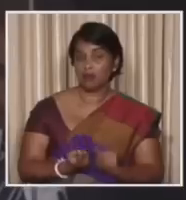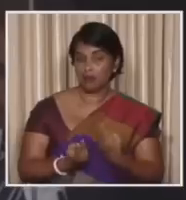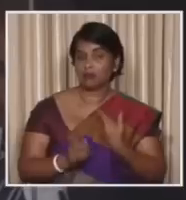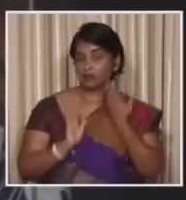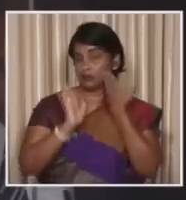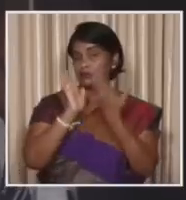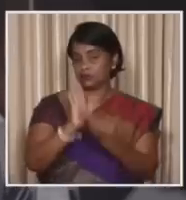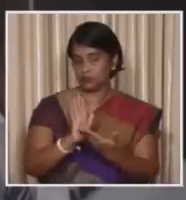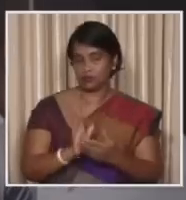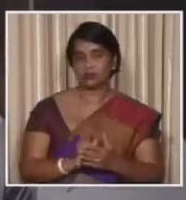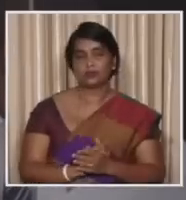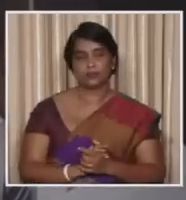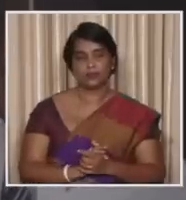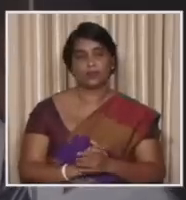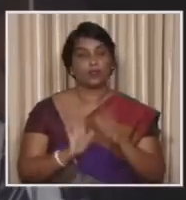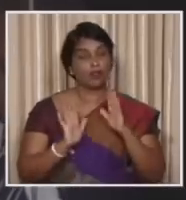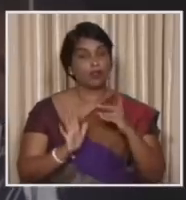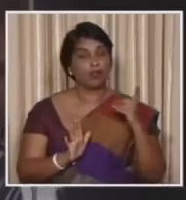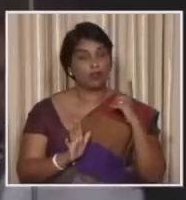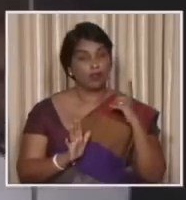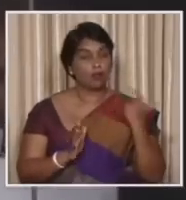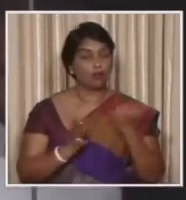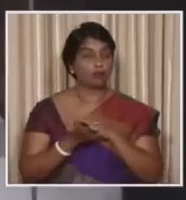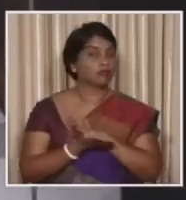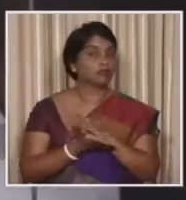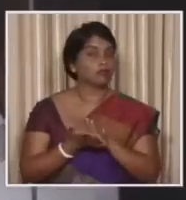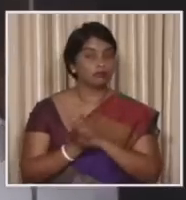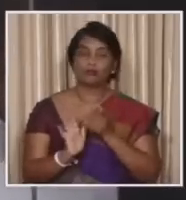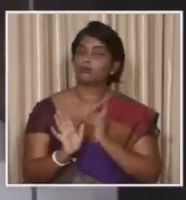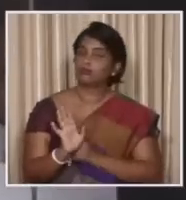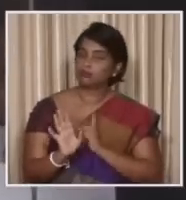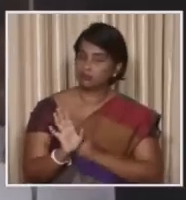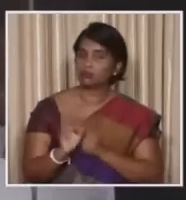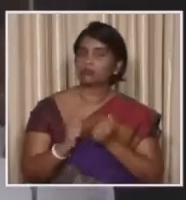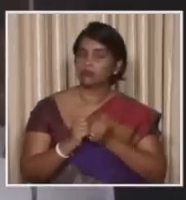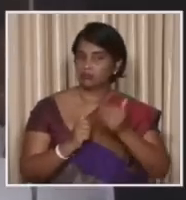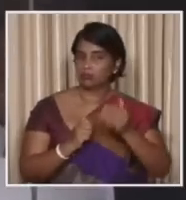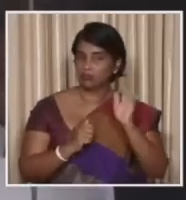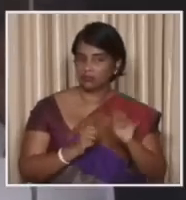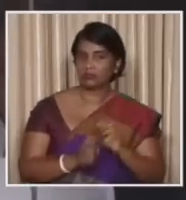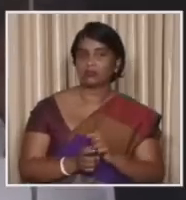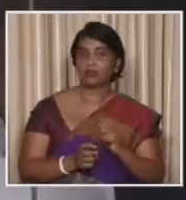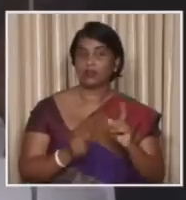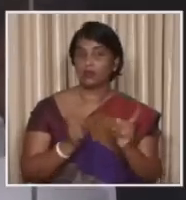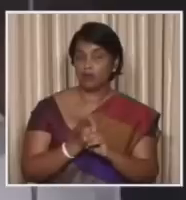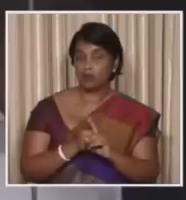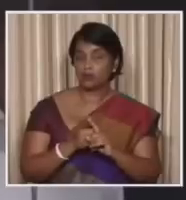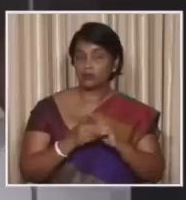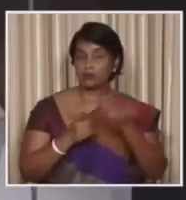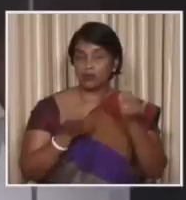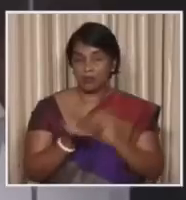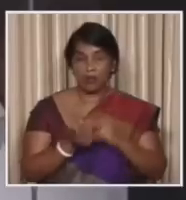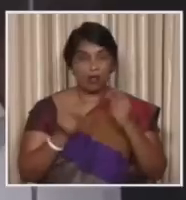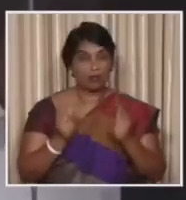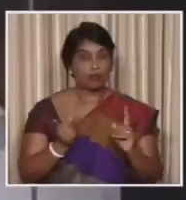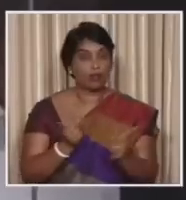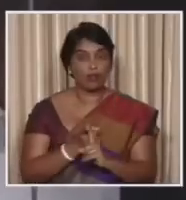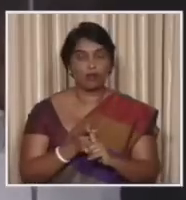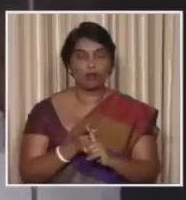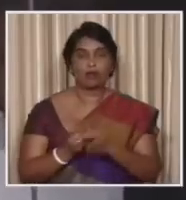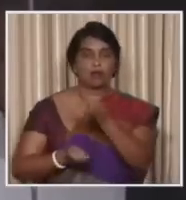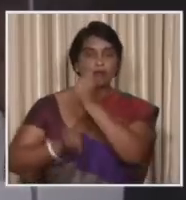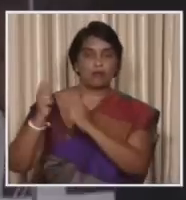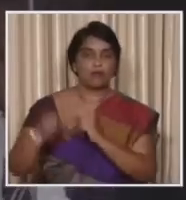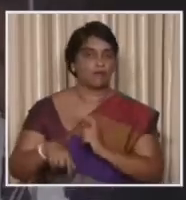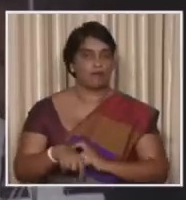පෙන්වා දුන්නා හමුදාව නවීනකරණය කිරීම නිරතුරුව සිදුවේ යුතුයි යුද්ධයක් ආවට පසුව ඒවා කරන්න